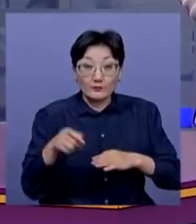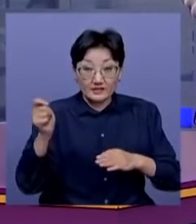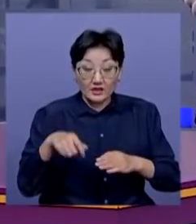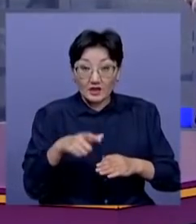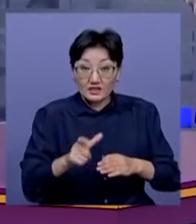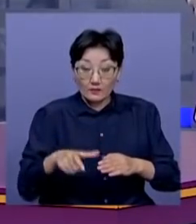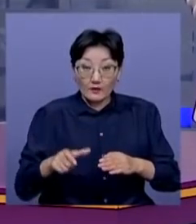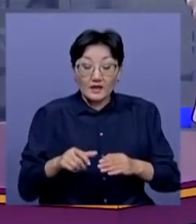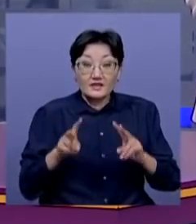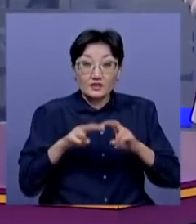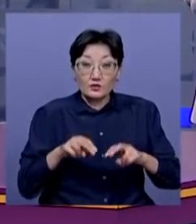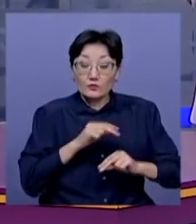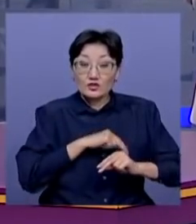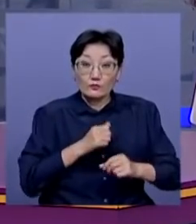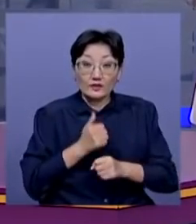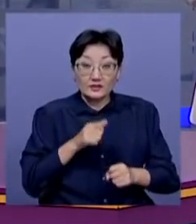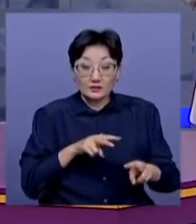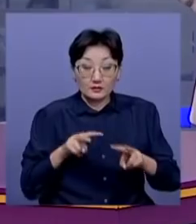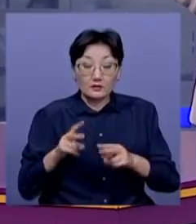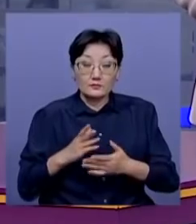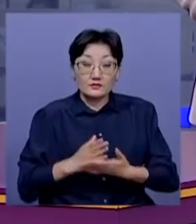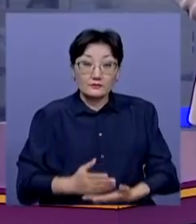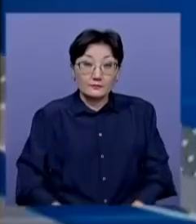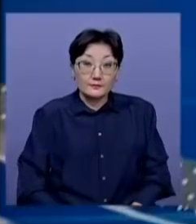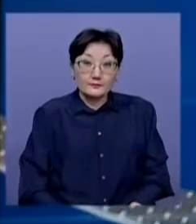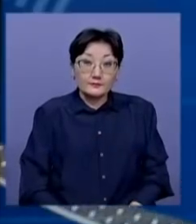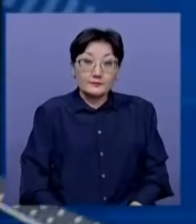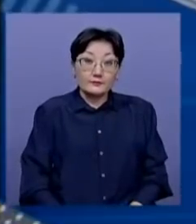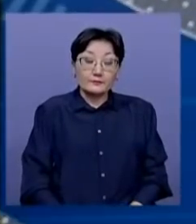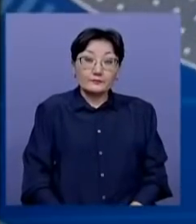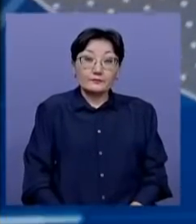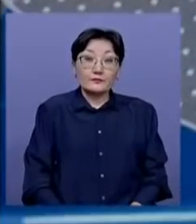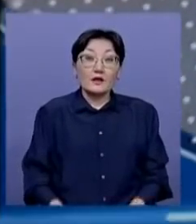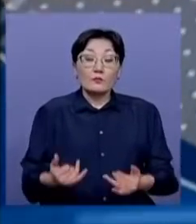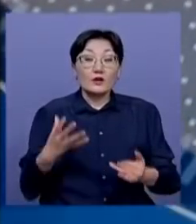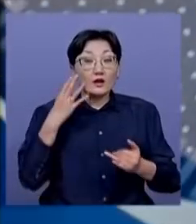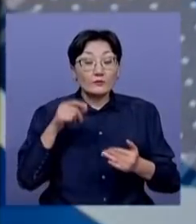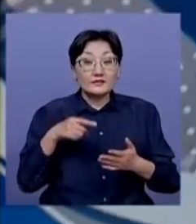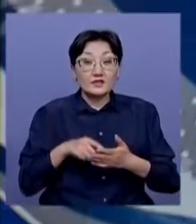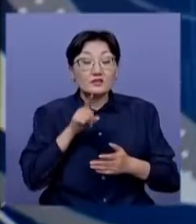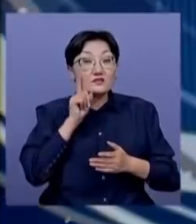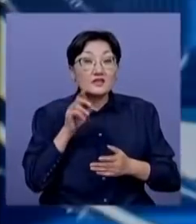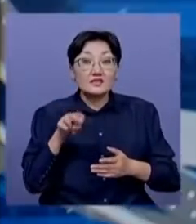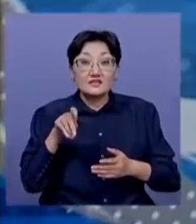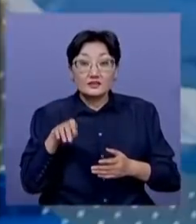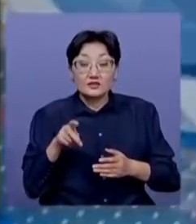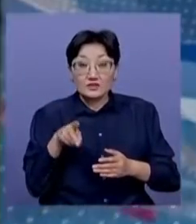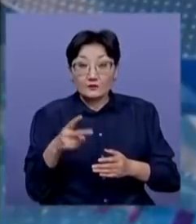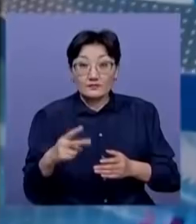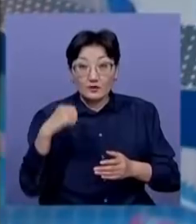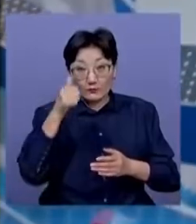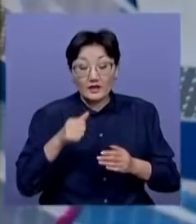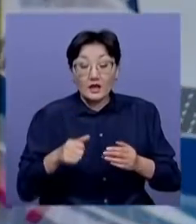келген азаматтарды тексеру жұмыстары қатаң қадағаланып жатыр. Бүгін Алматыда «Жастар Skills 2020»